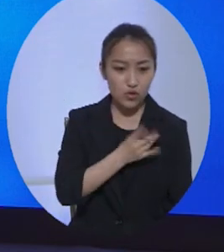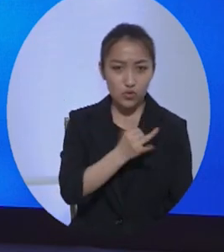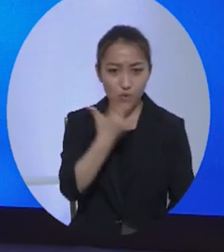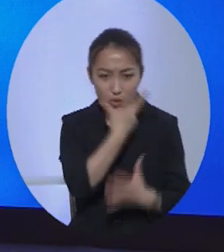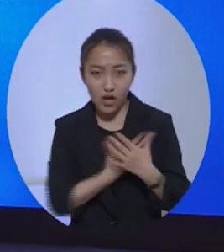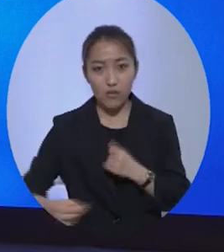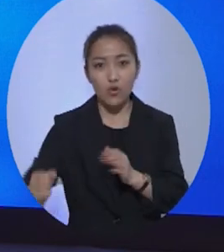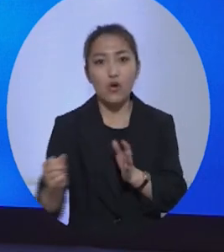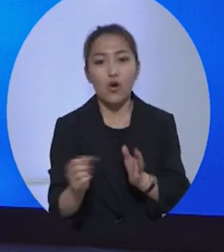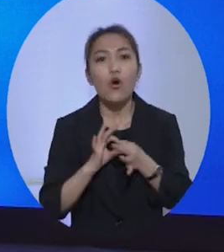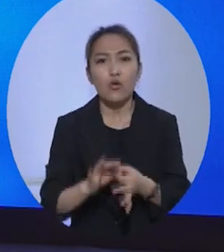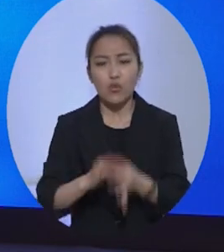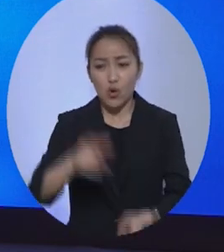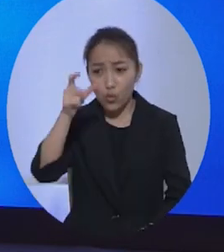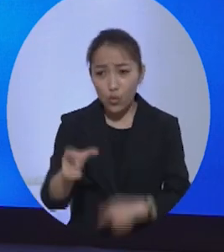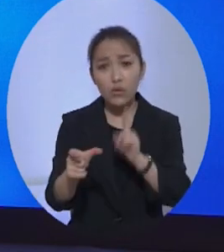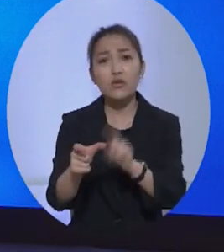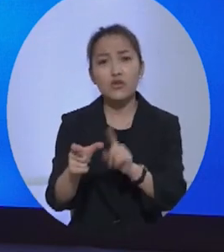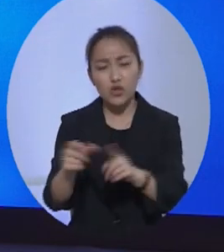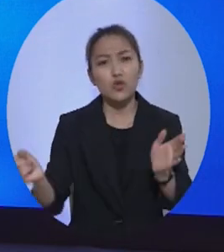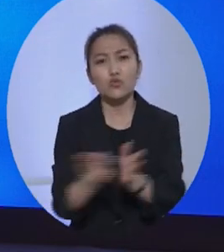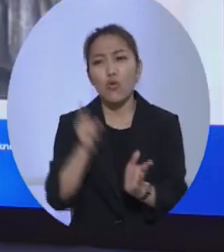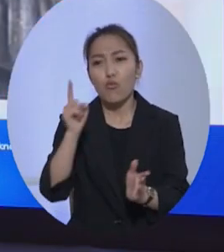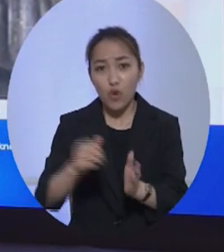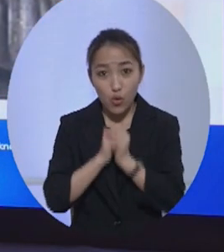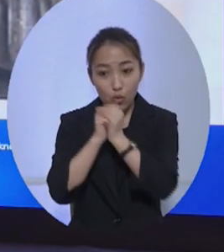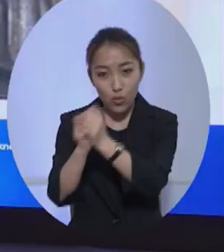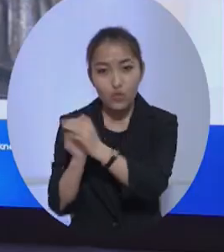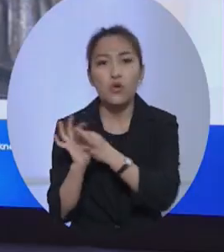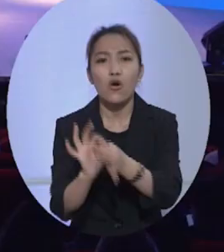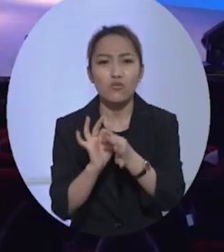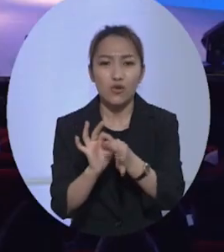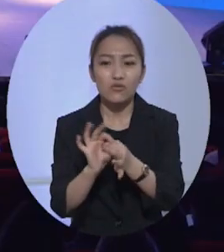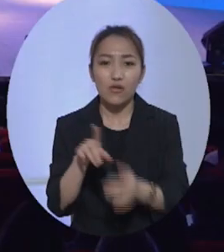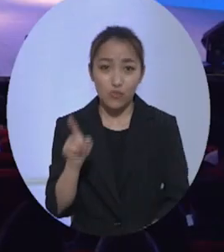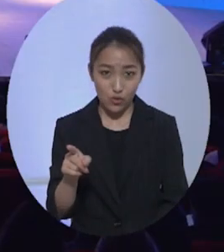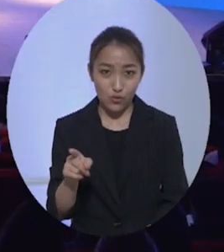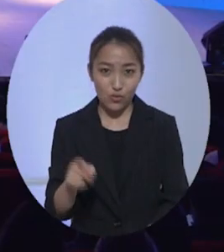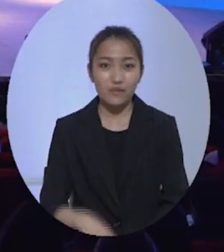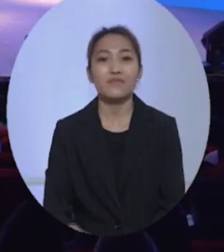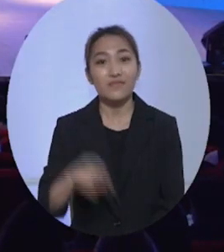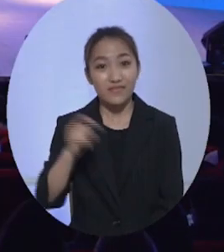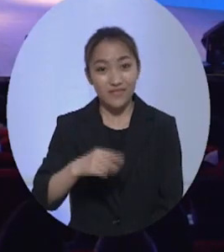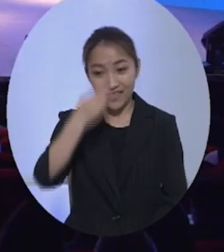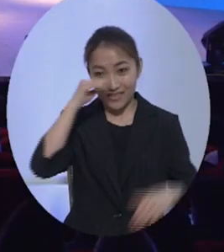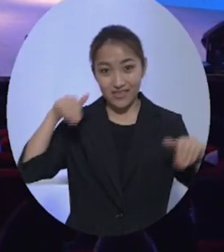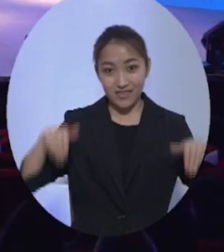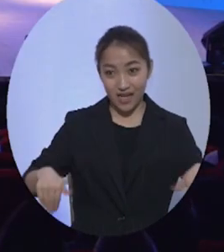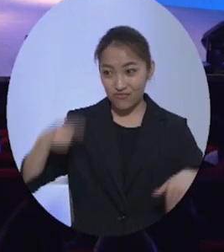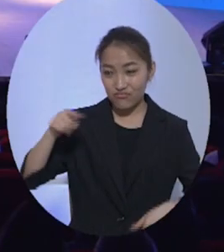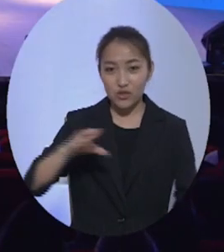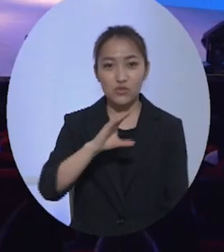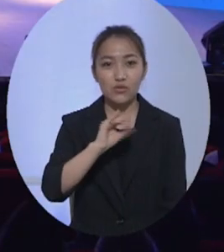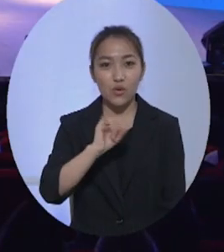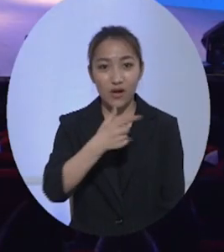одоо үнд зүйлсийг дээдлж усныл одоо гавь ахна нь тийм ээ. За Тэгвэл одоо Чингис хааны маань сургаалыг та нар бүгдөө